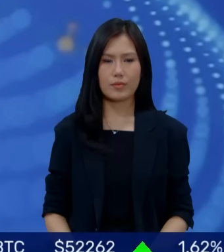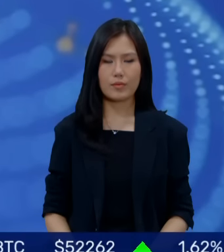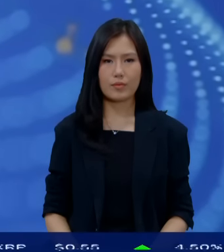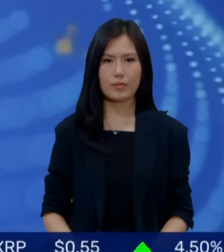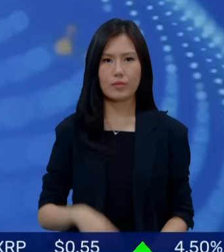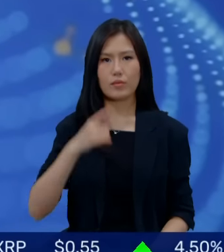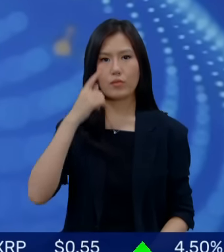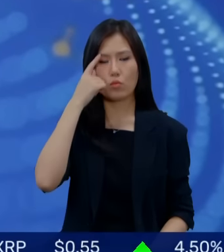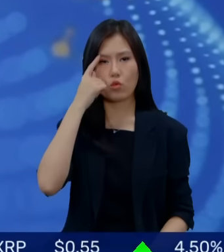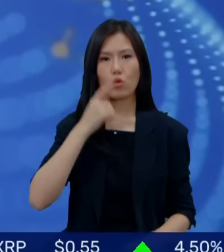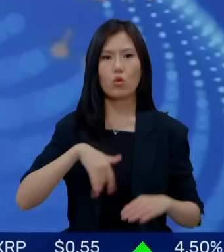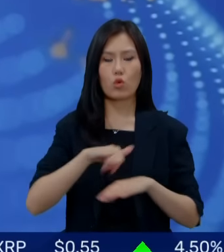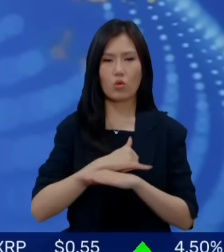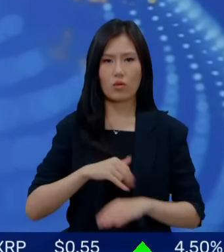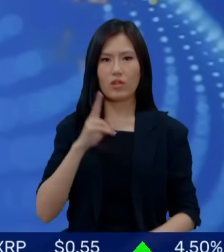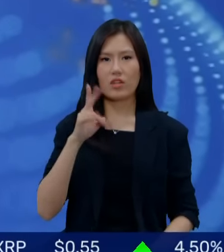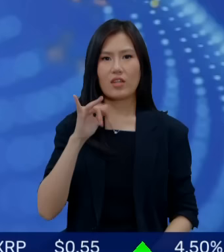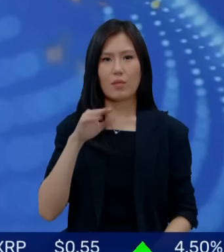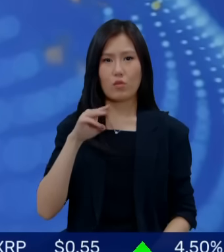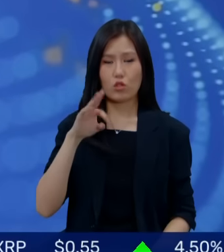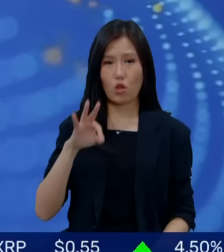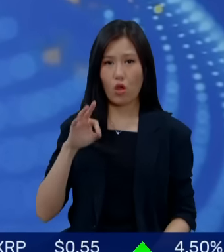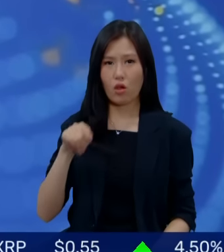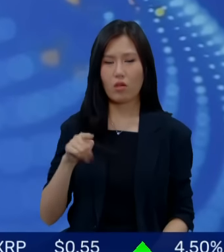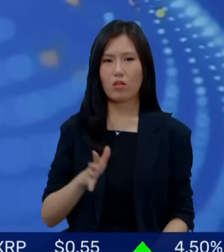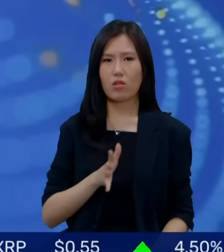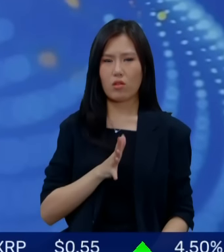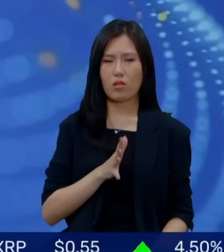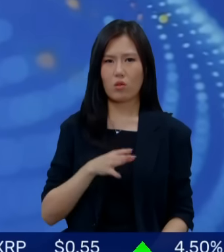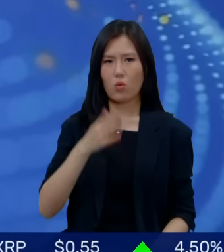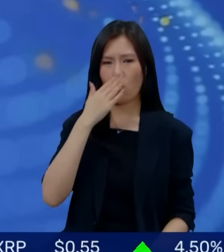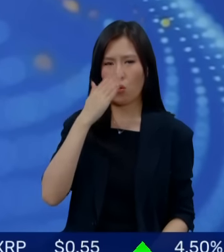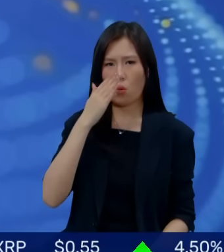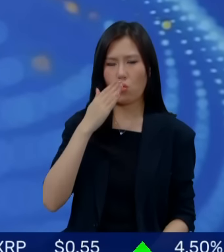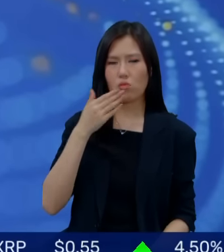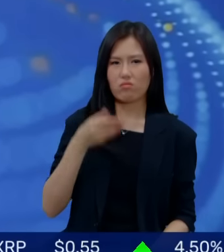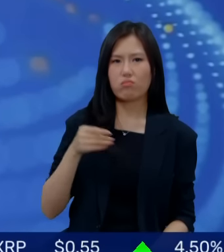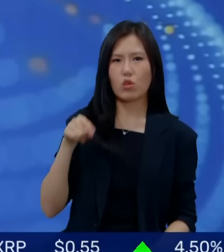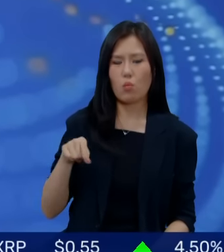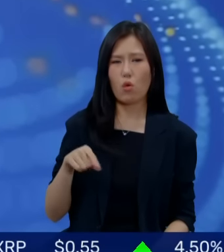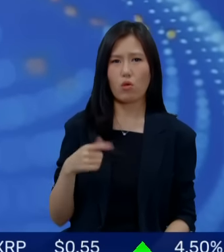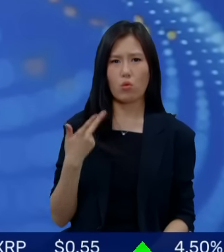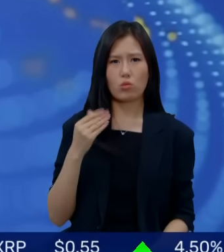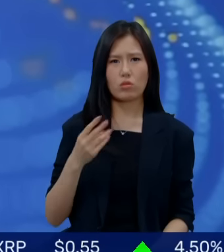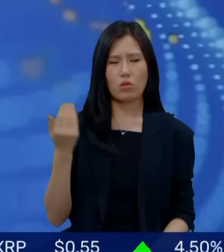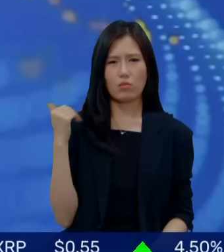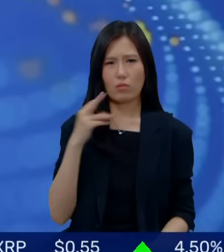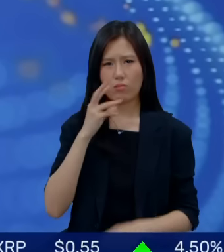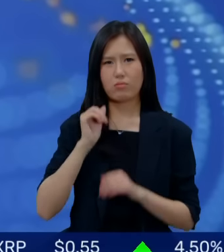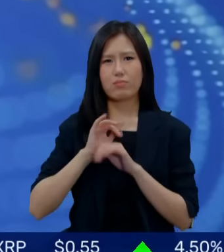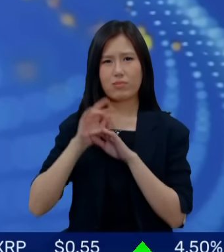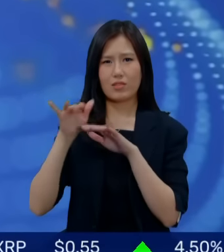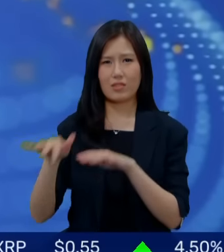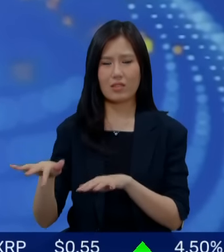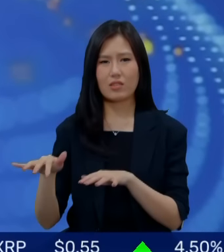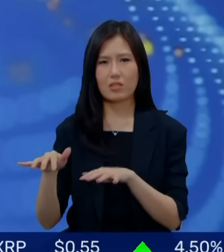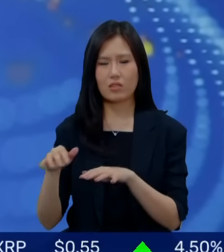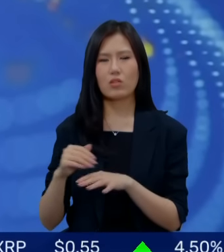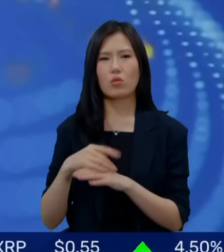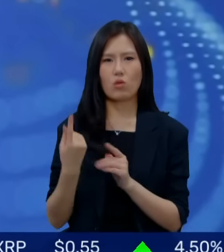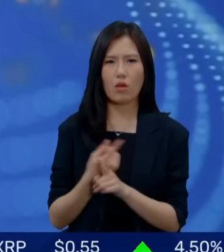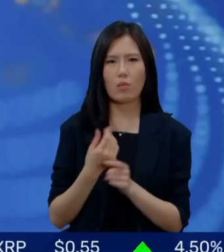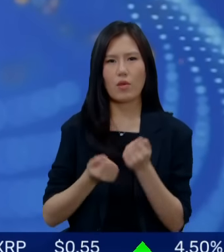Манай улсын хувьд крипто гэхээр жигшиж ловер гэх ойлголт газар аваад 3 жил болж байна. Нэг талдаа ийм ойлголт төрүүлсэн олон үйл явдал